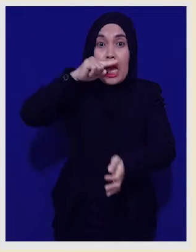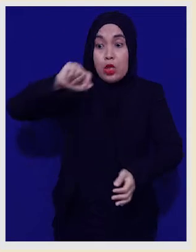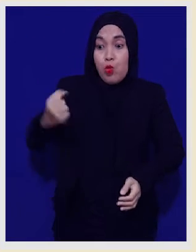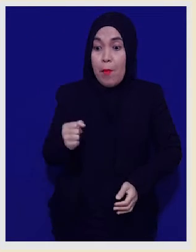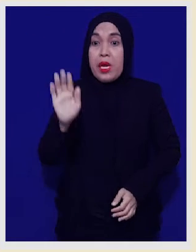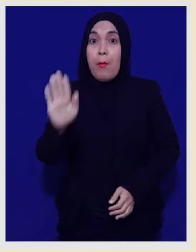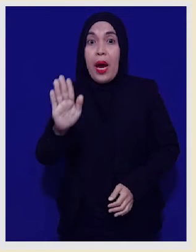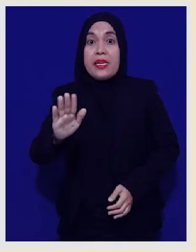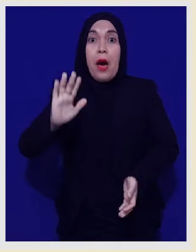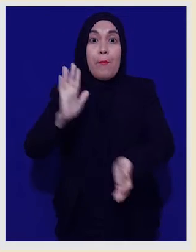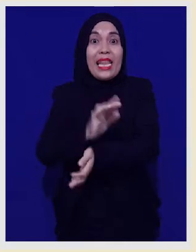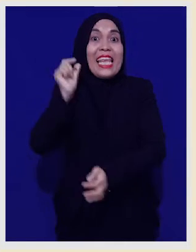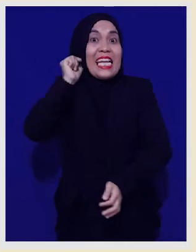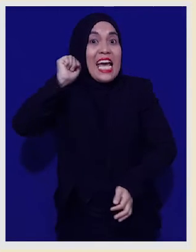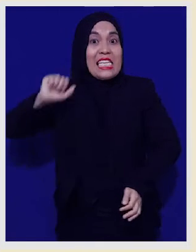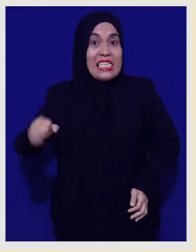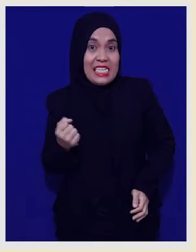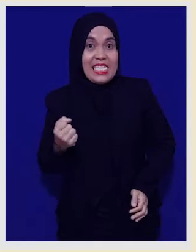istri.